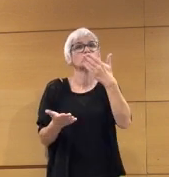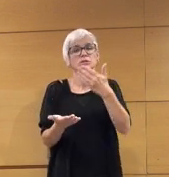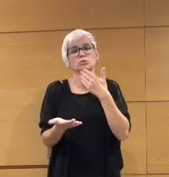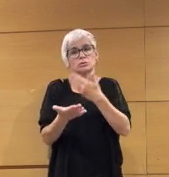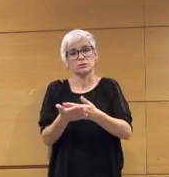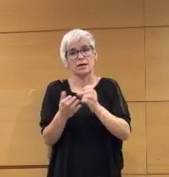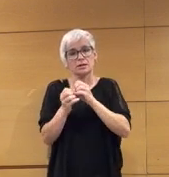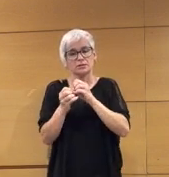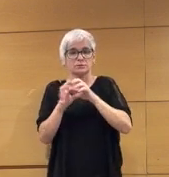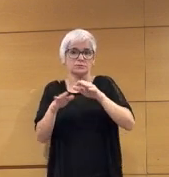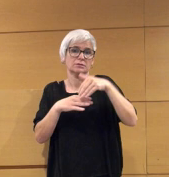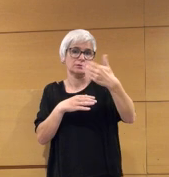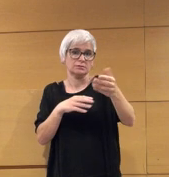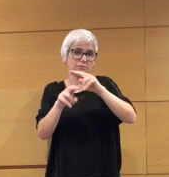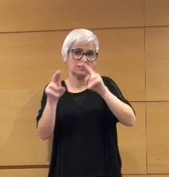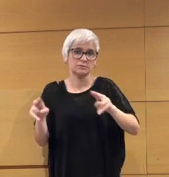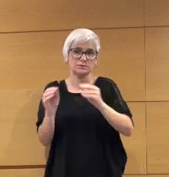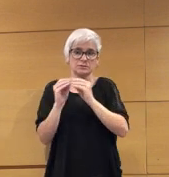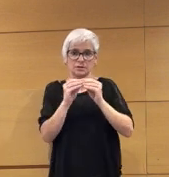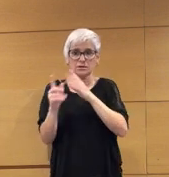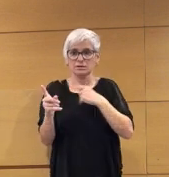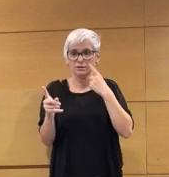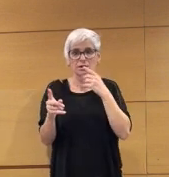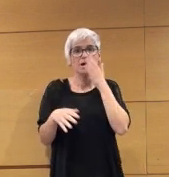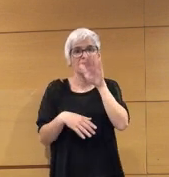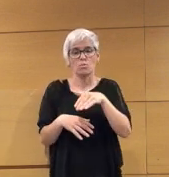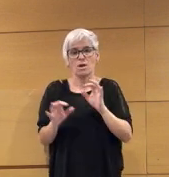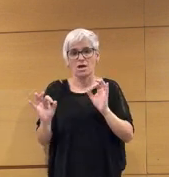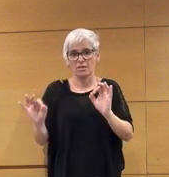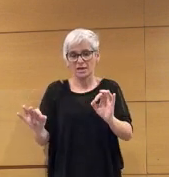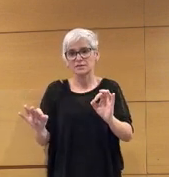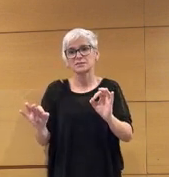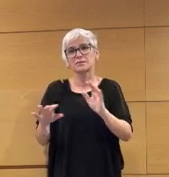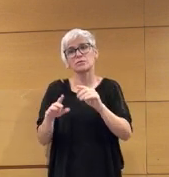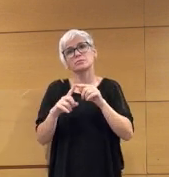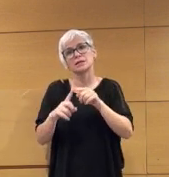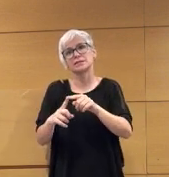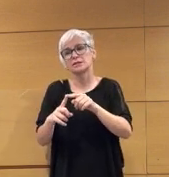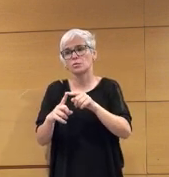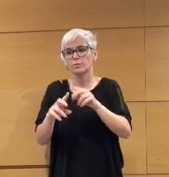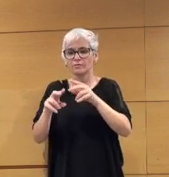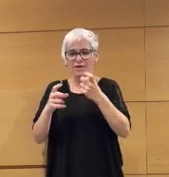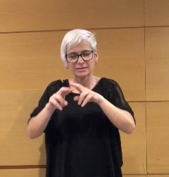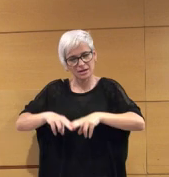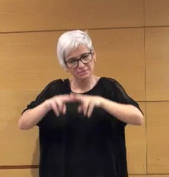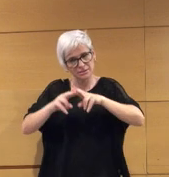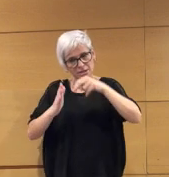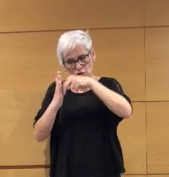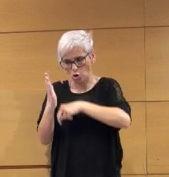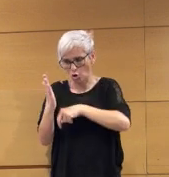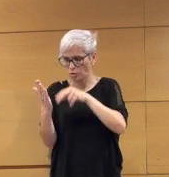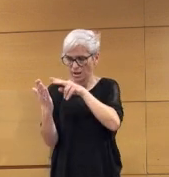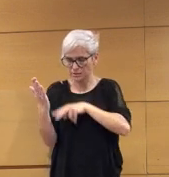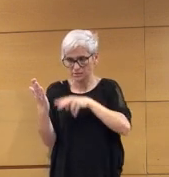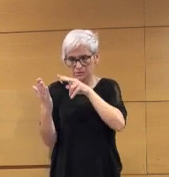d'estandardització, perdoneu si la traducció no és jurídicament adequada, que el que han dit és que cal revisar les normes,